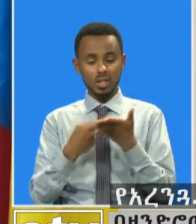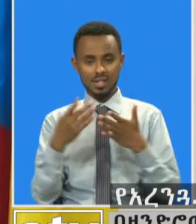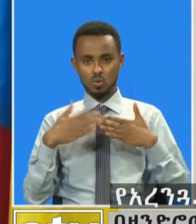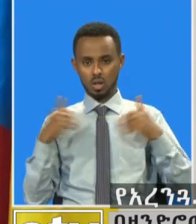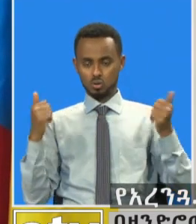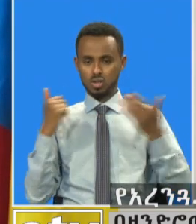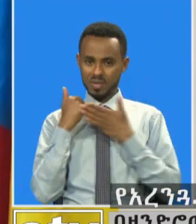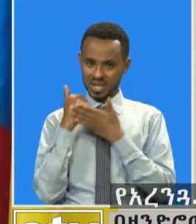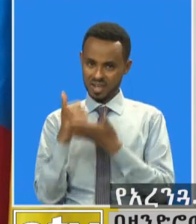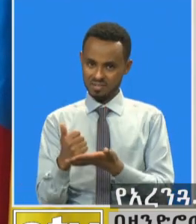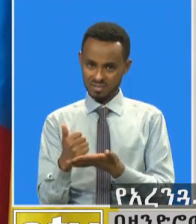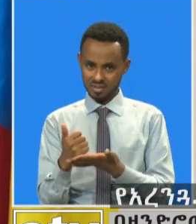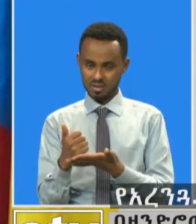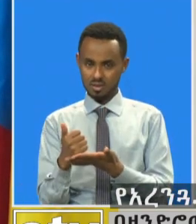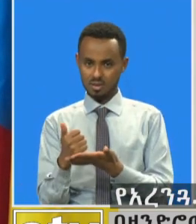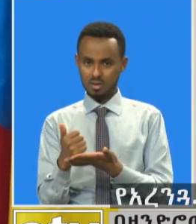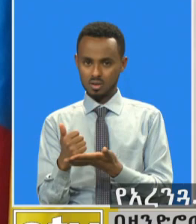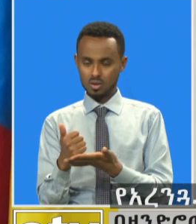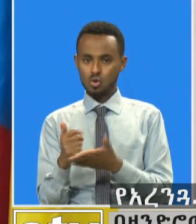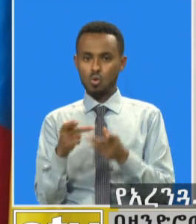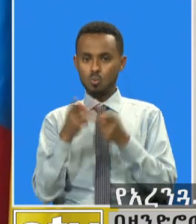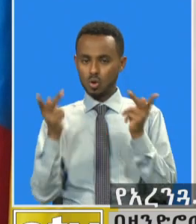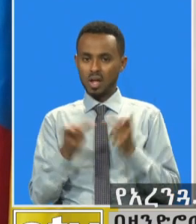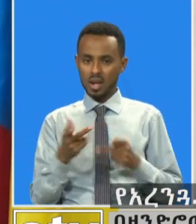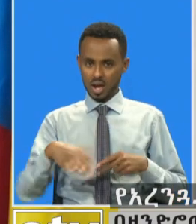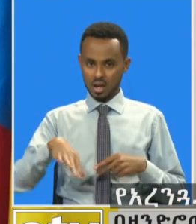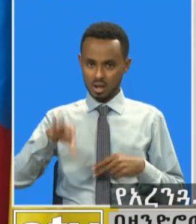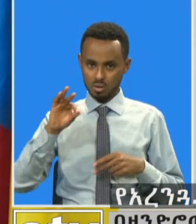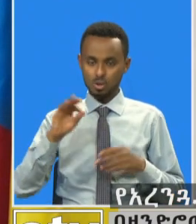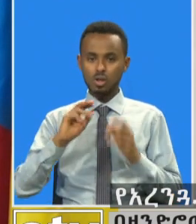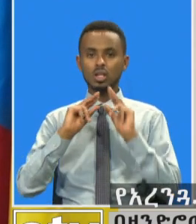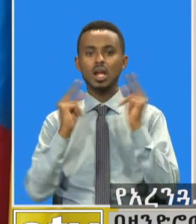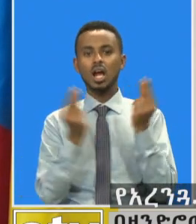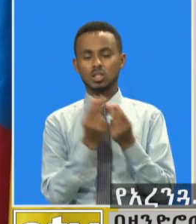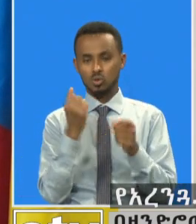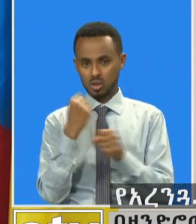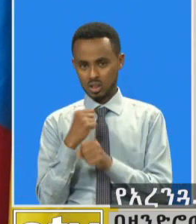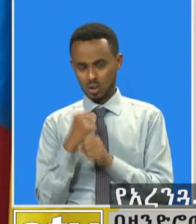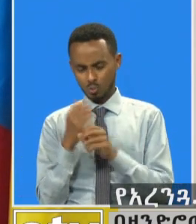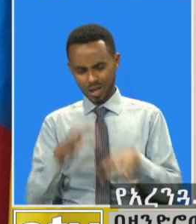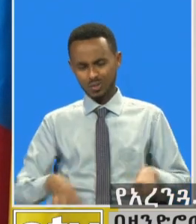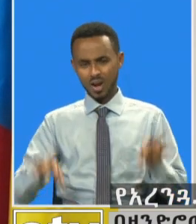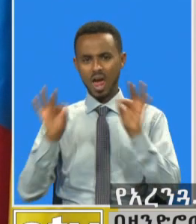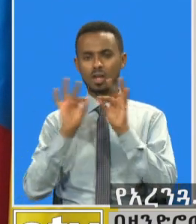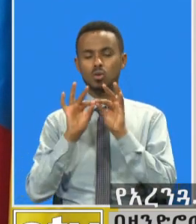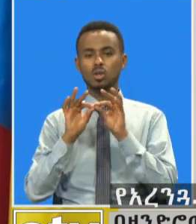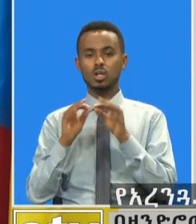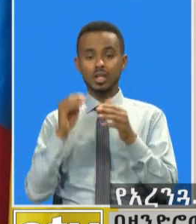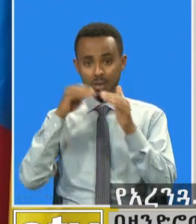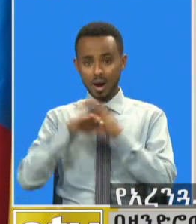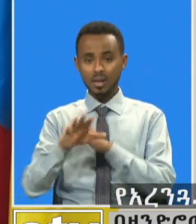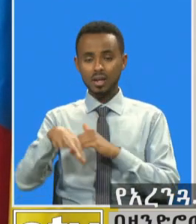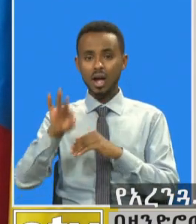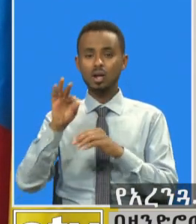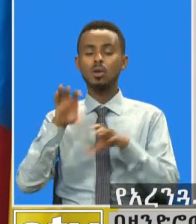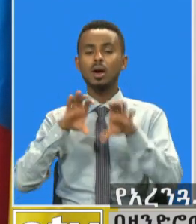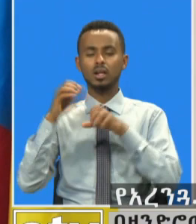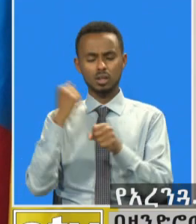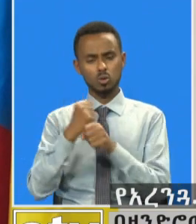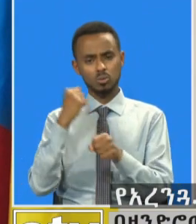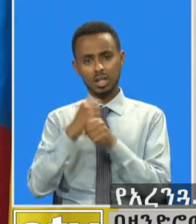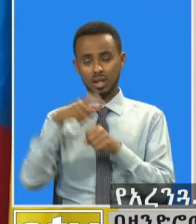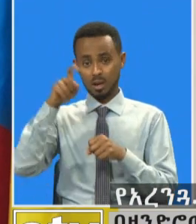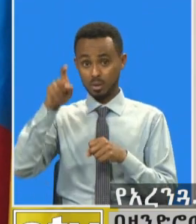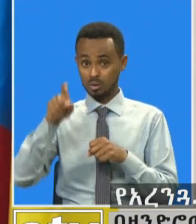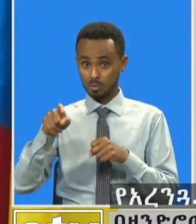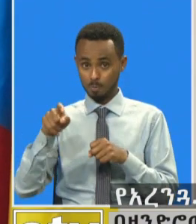ወጣቶች የመደገፍ ቦታ እንዲያገኙም ተደራጅቶ እንዲሰሩ አስፈላጊውን ግብዓት እንዲያገኙ የማድረግ ስራዎች መሰራት